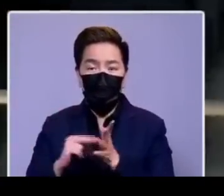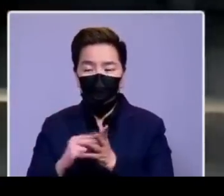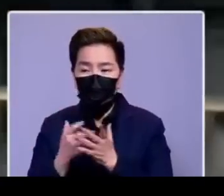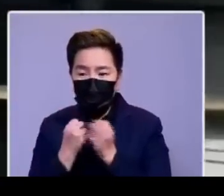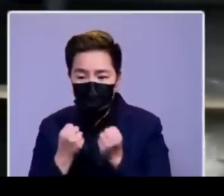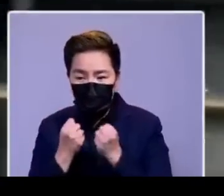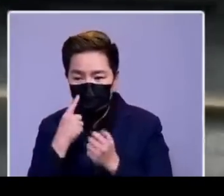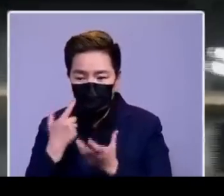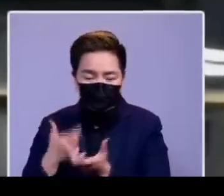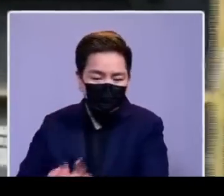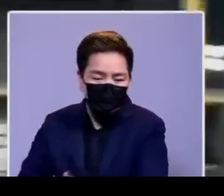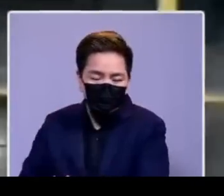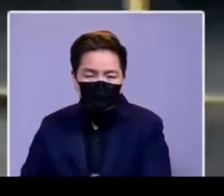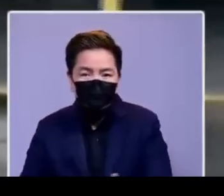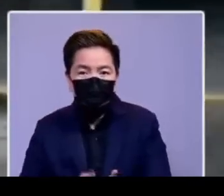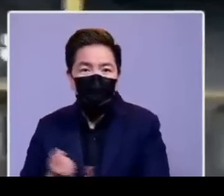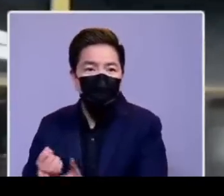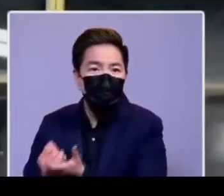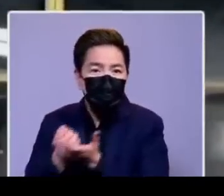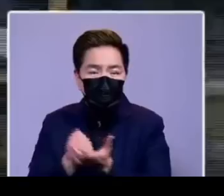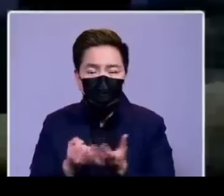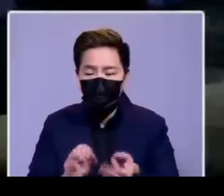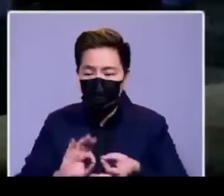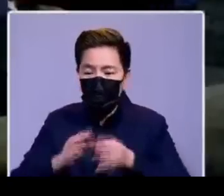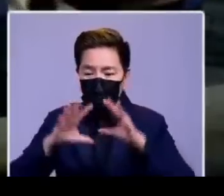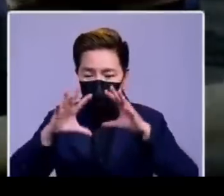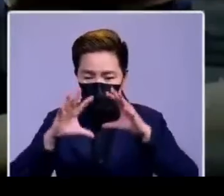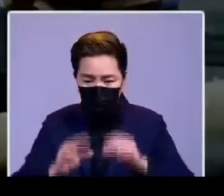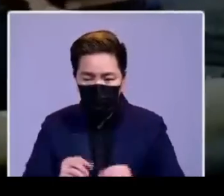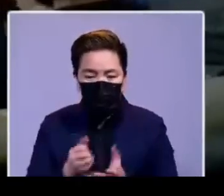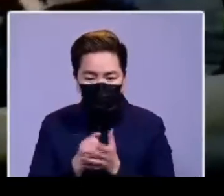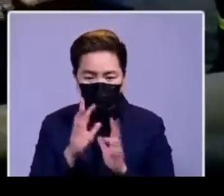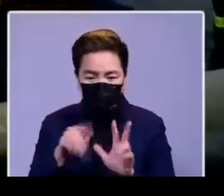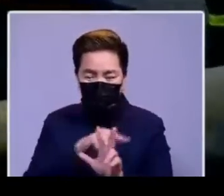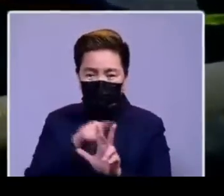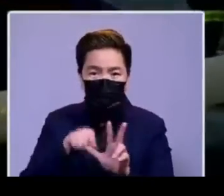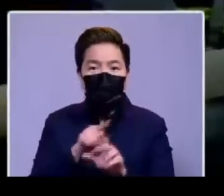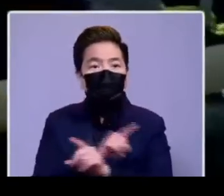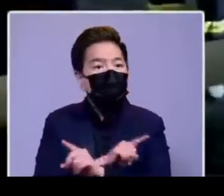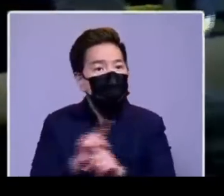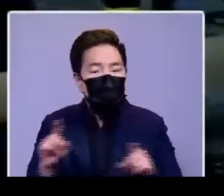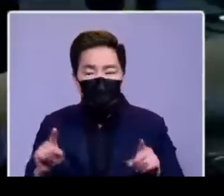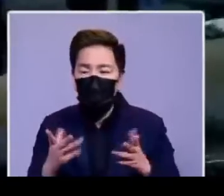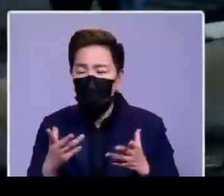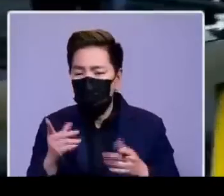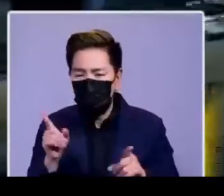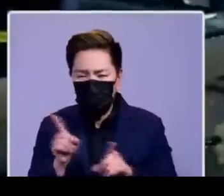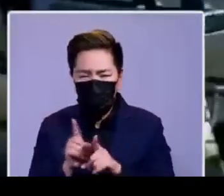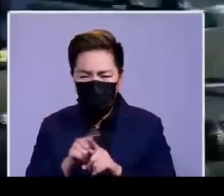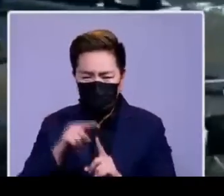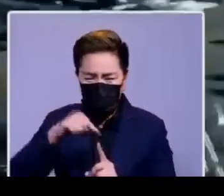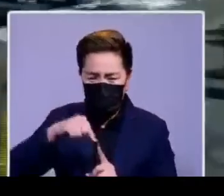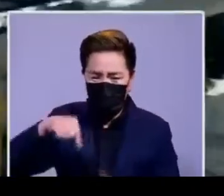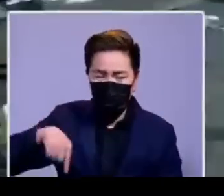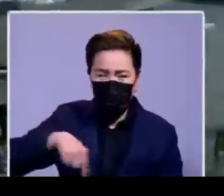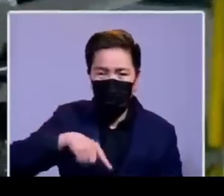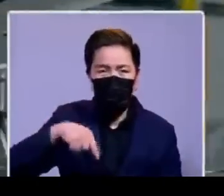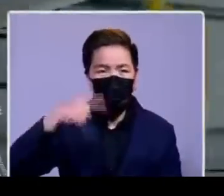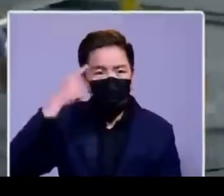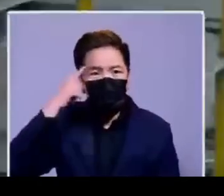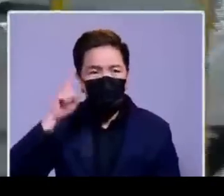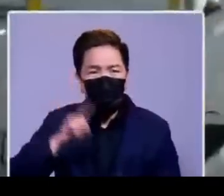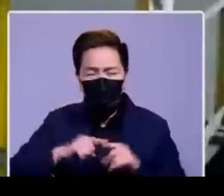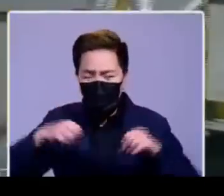ยายามเนี่ยนำเครื่องดับเพลิงเนี่ยเข้ามาช่วยดับไฟแล้วก็พยายามที่จะช่วยทั้ง3คนแต่ปรากฏว่าตรงบริเวณนั้นน่าจ